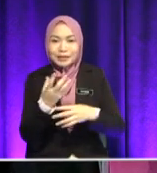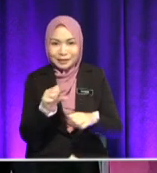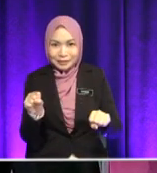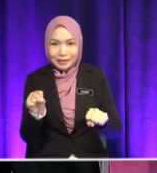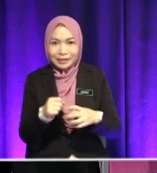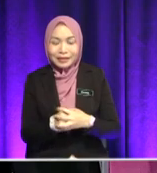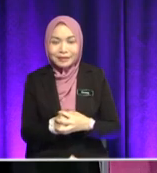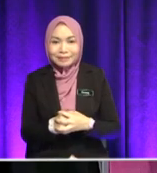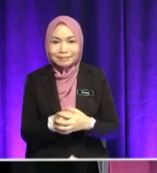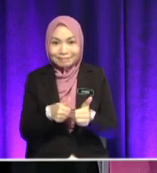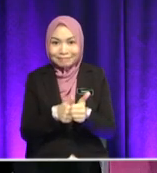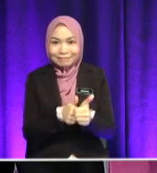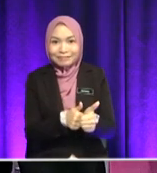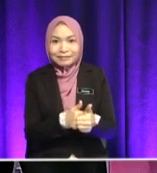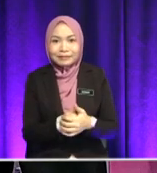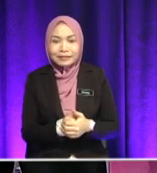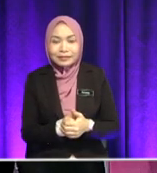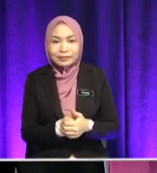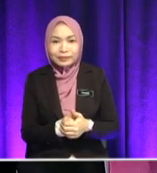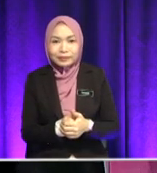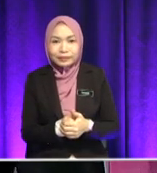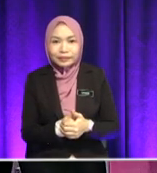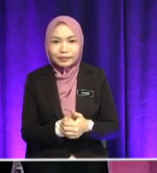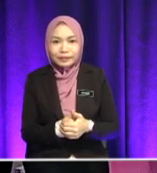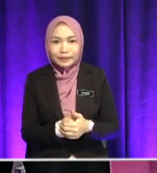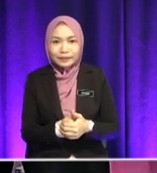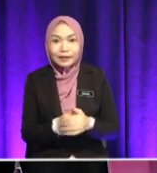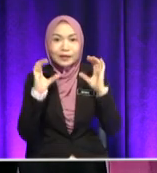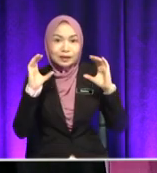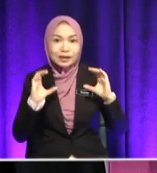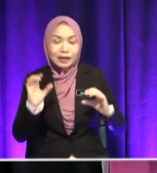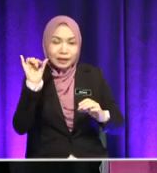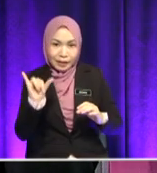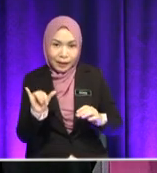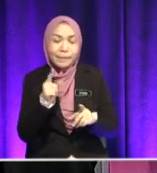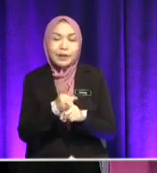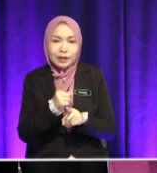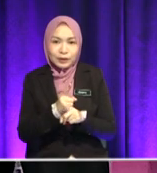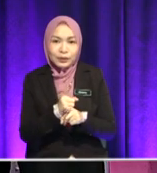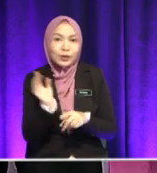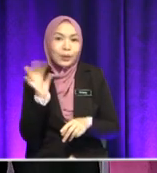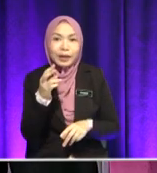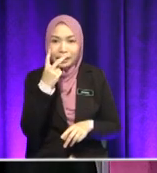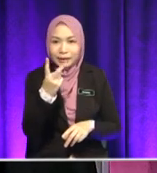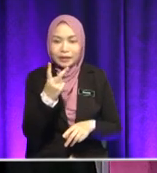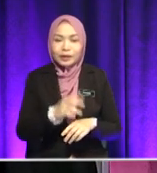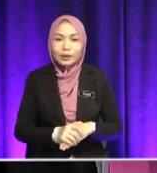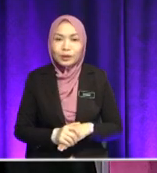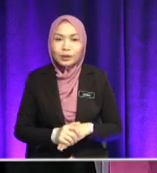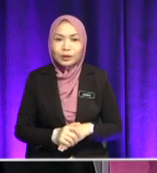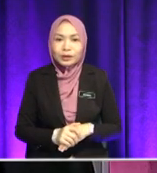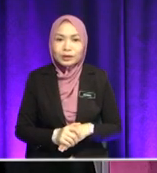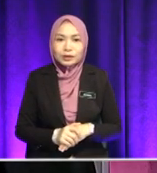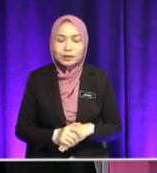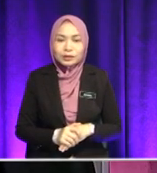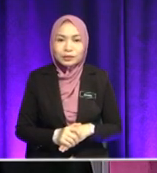salah satu semua Oke jadi ini kan makan bakso Jangan buang masuk dalam SPM kita tengok di sini dan kita lihat kita ambil tempat Pak